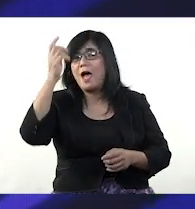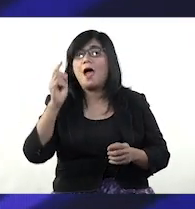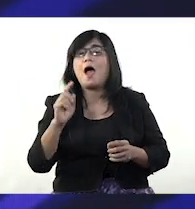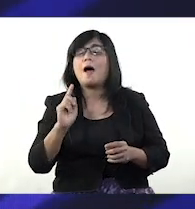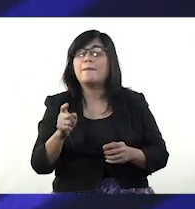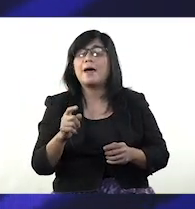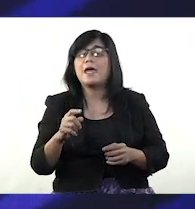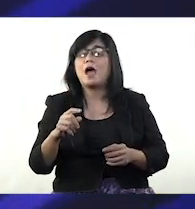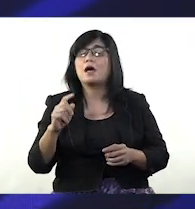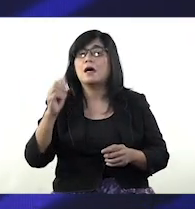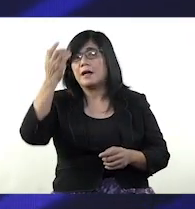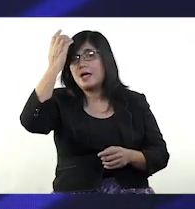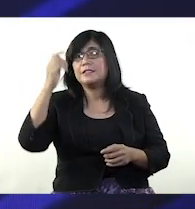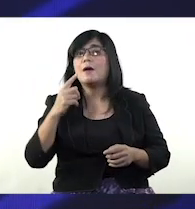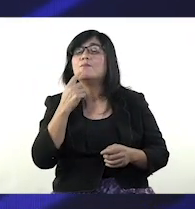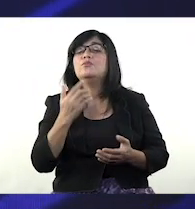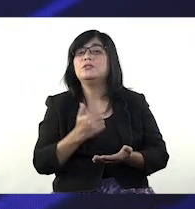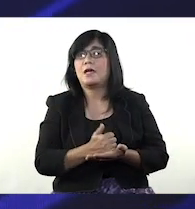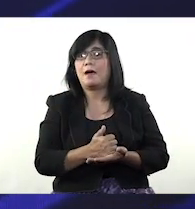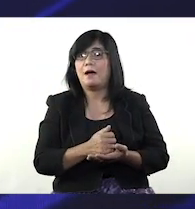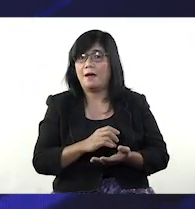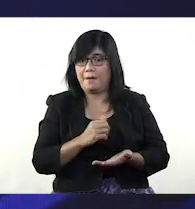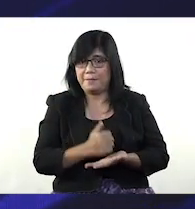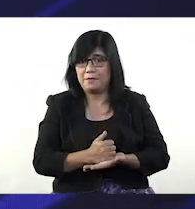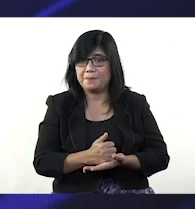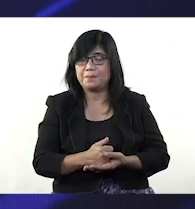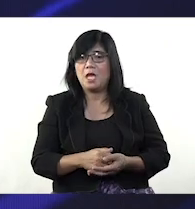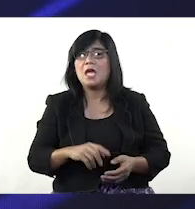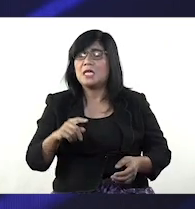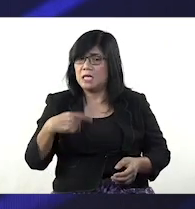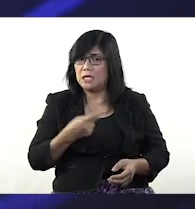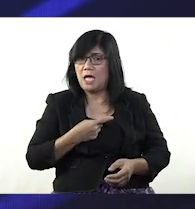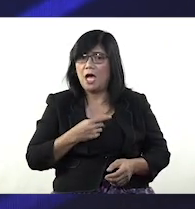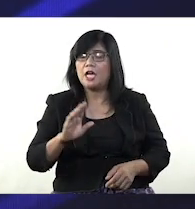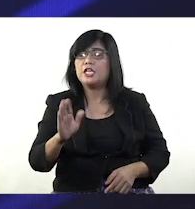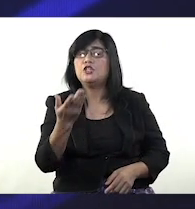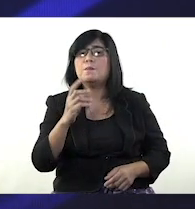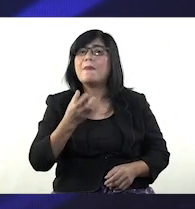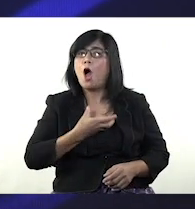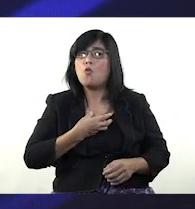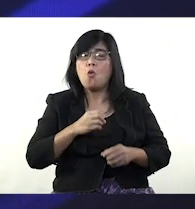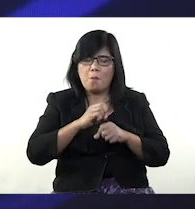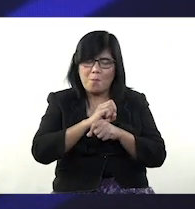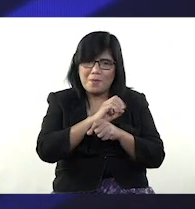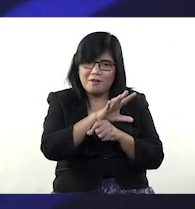yang masih hidup di dunia Ayo kita mau berdampak Hey